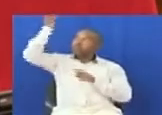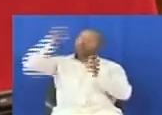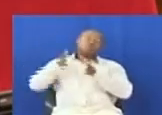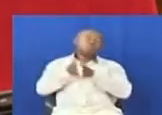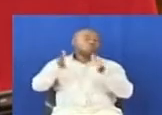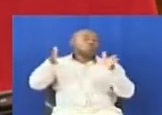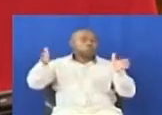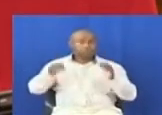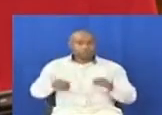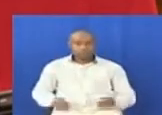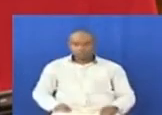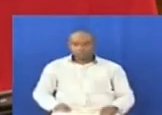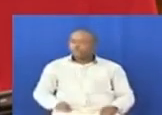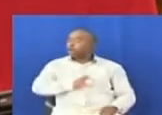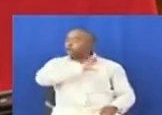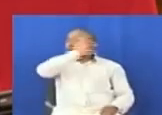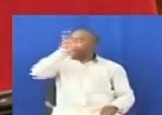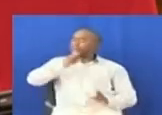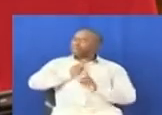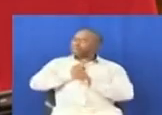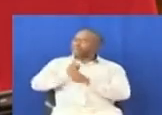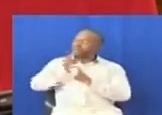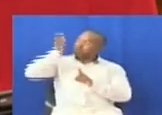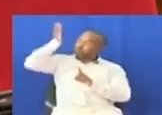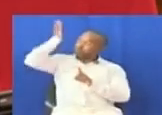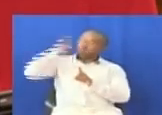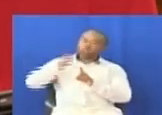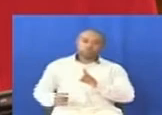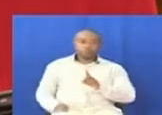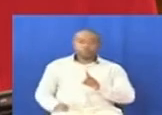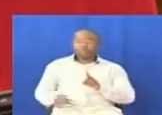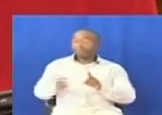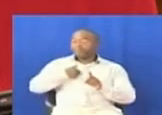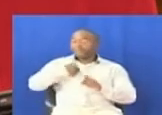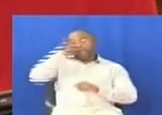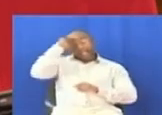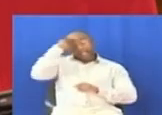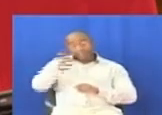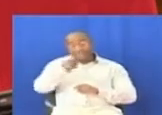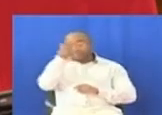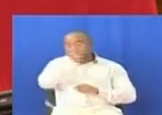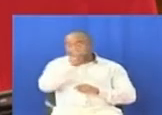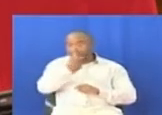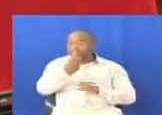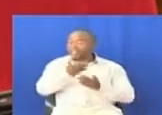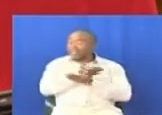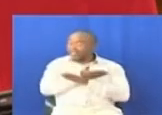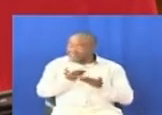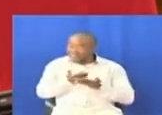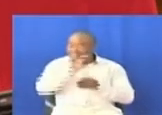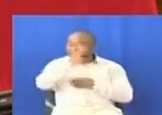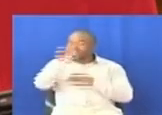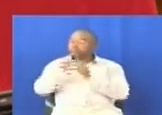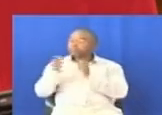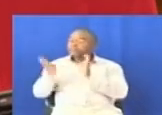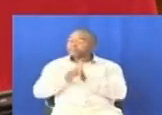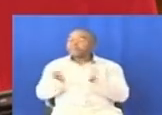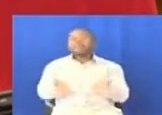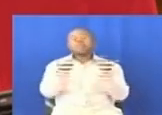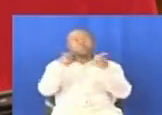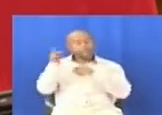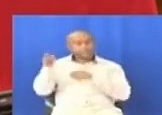naomba tuwe naye, na naamini Tanzania bila corona inawezekana. Mheshimiwa